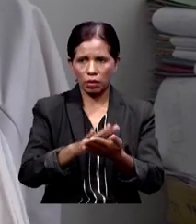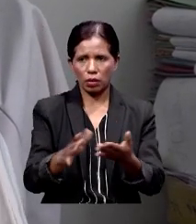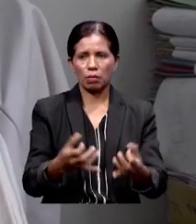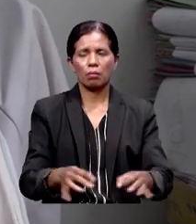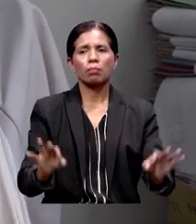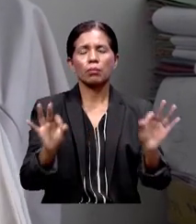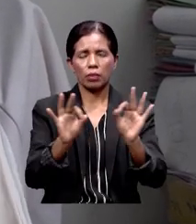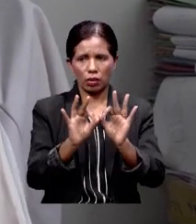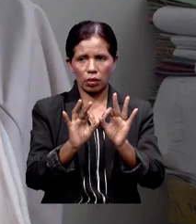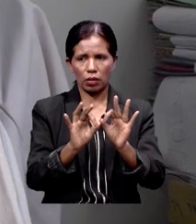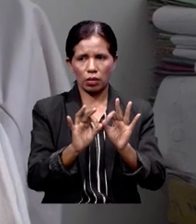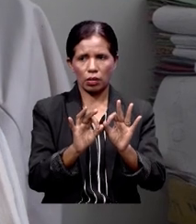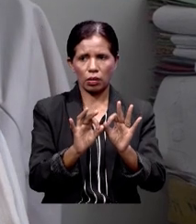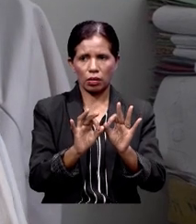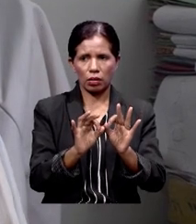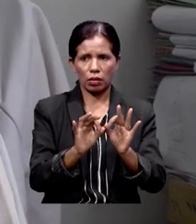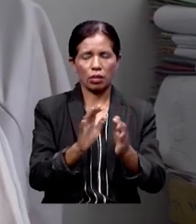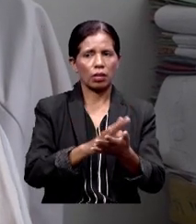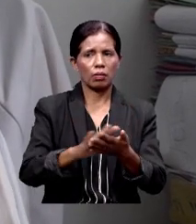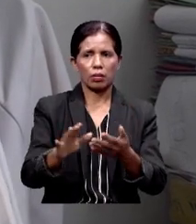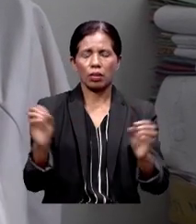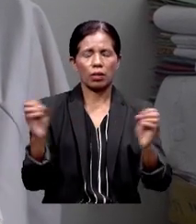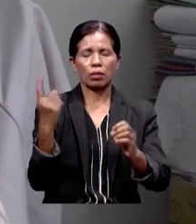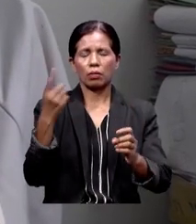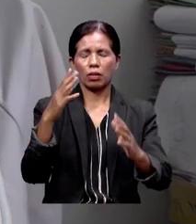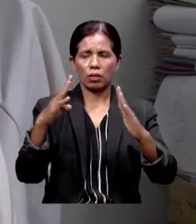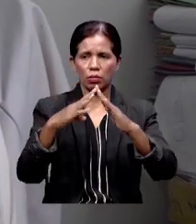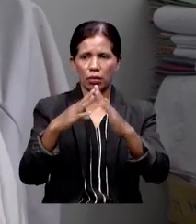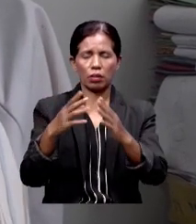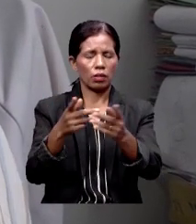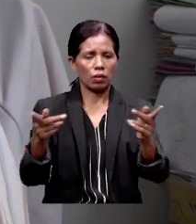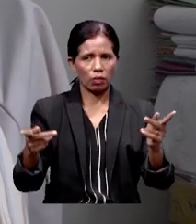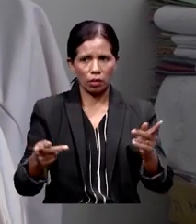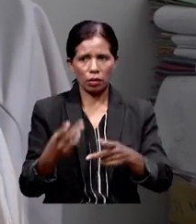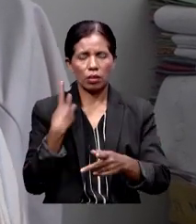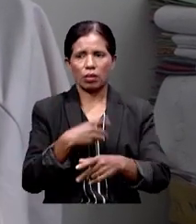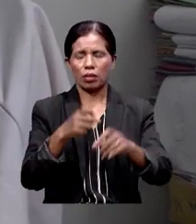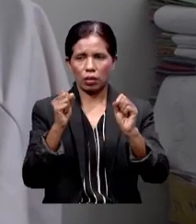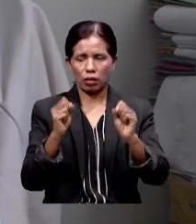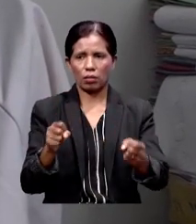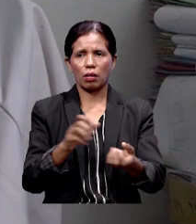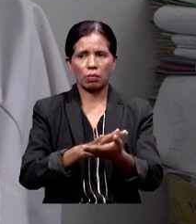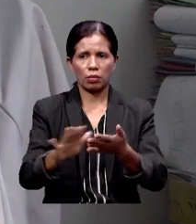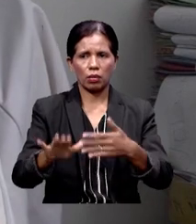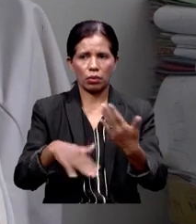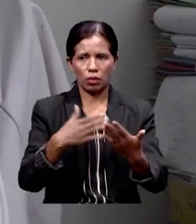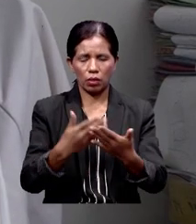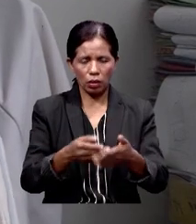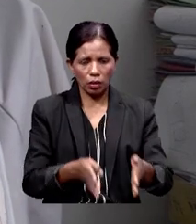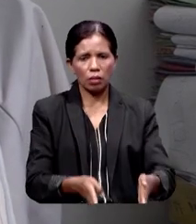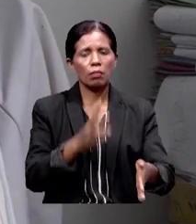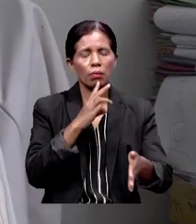importante limpeza ne laos de ti umalara y aredor umalara ita mos teng ser be hamos war ser ne baleta ser